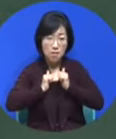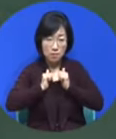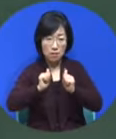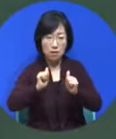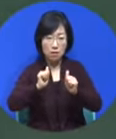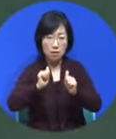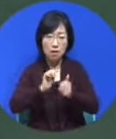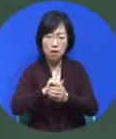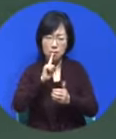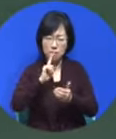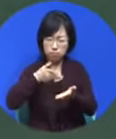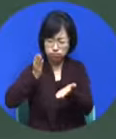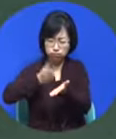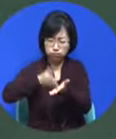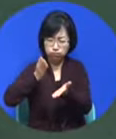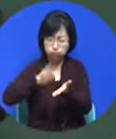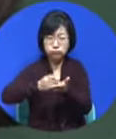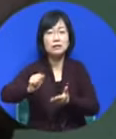음이